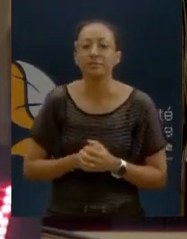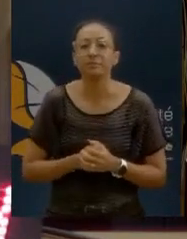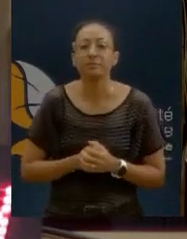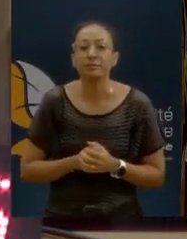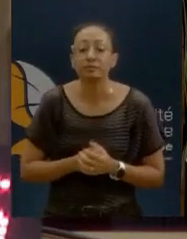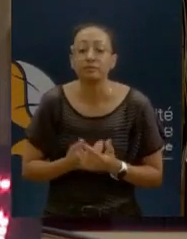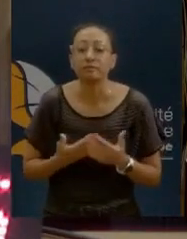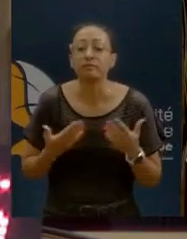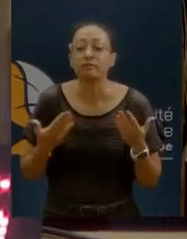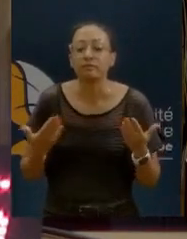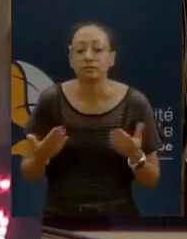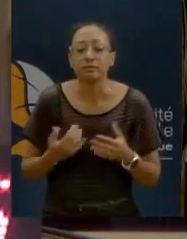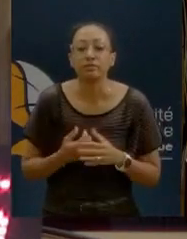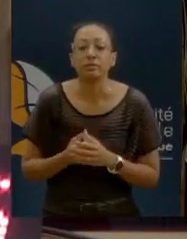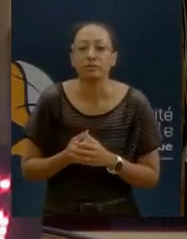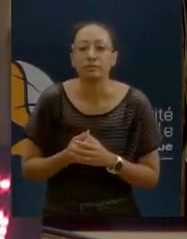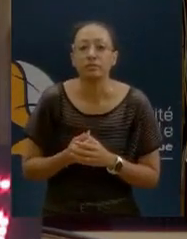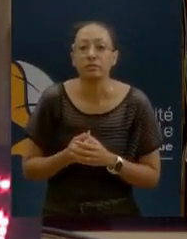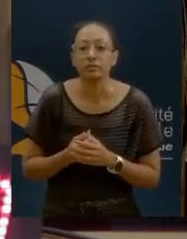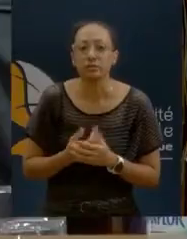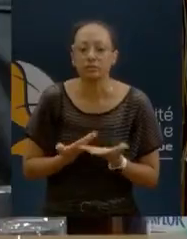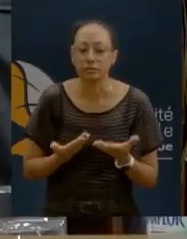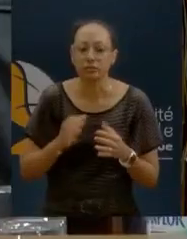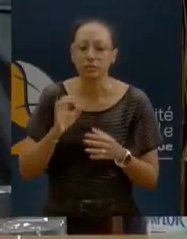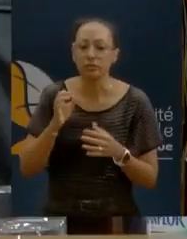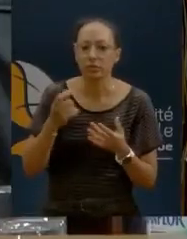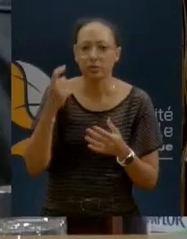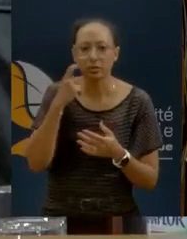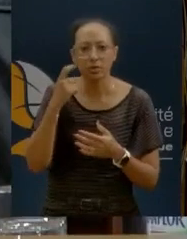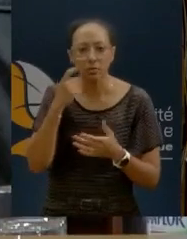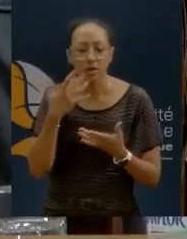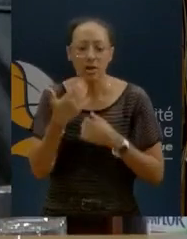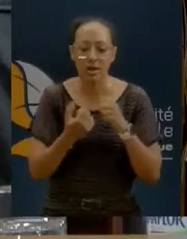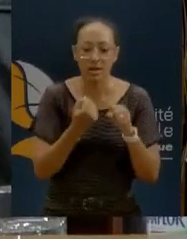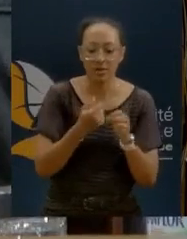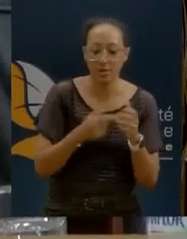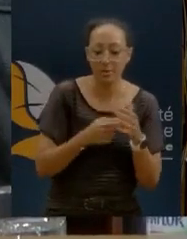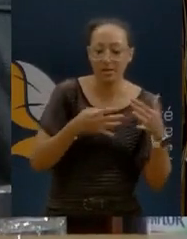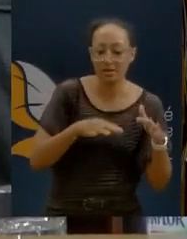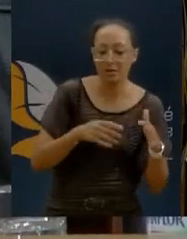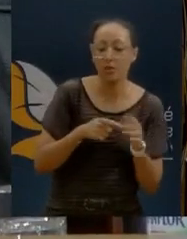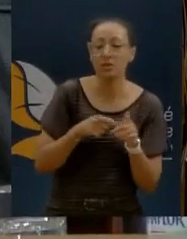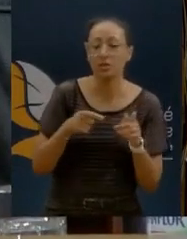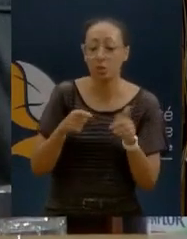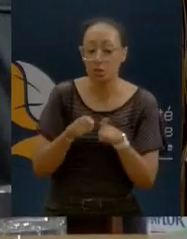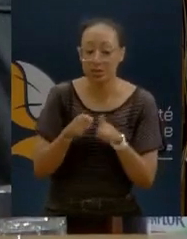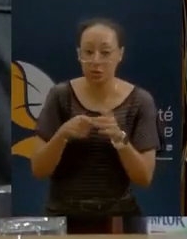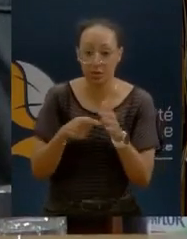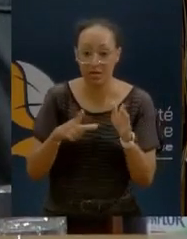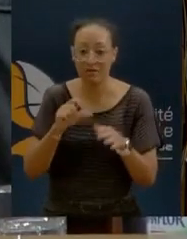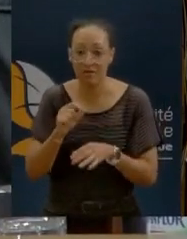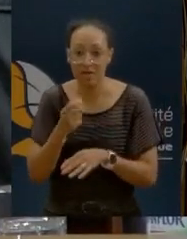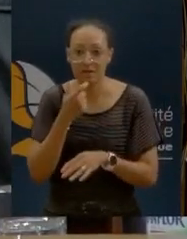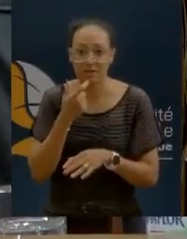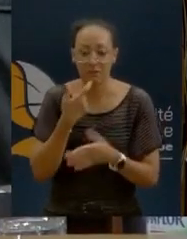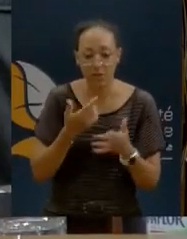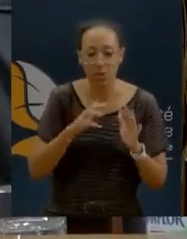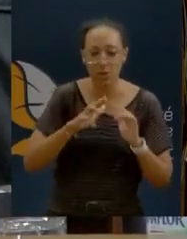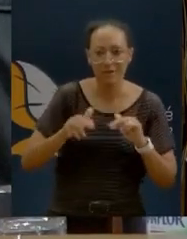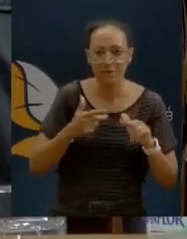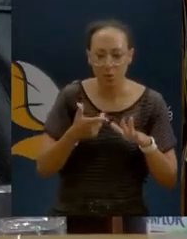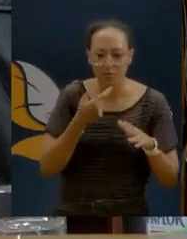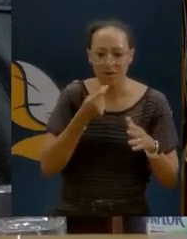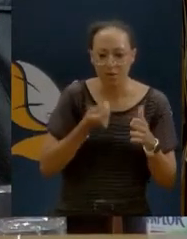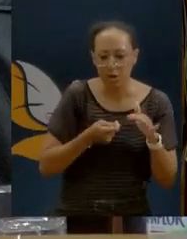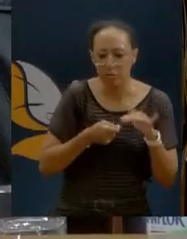y avait ce qu'on pourrait appeler un trop perçu sur les années 2019 et 2020 dans le cadre de cette convention.